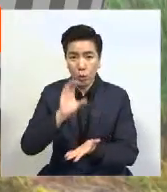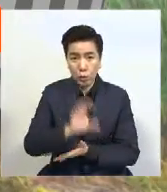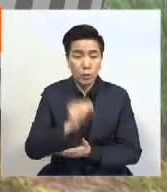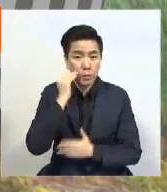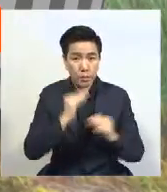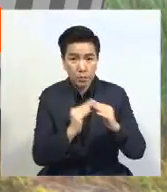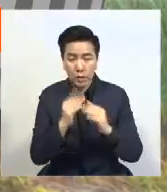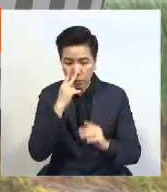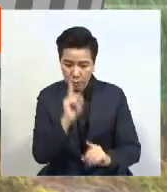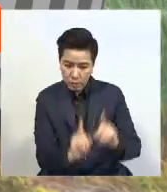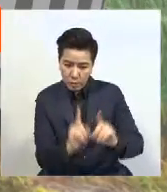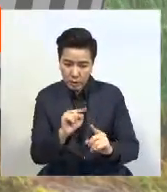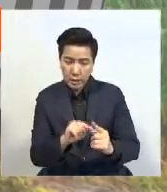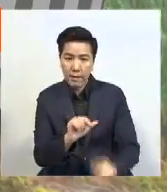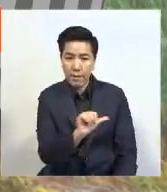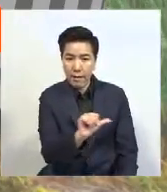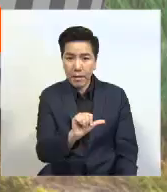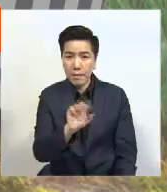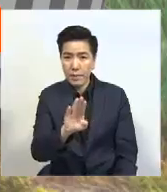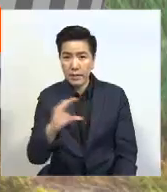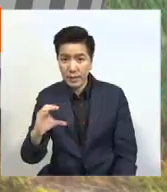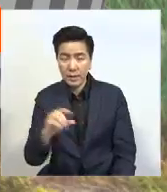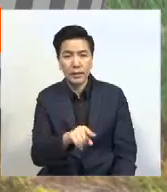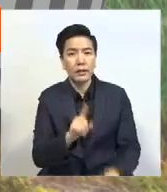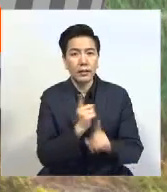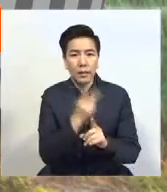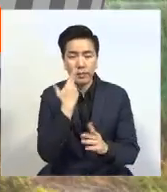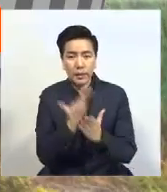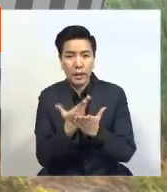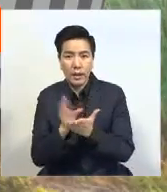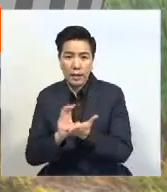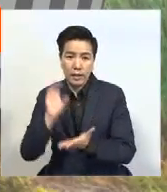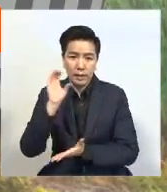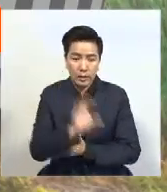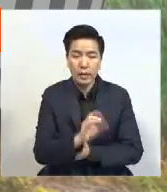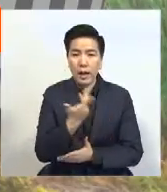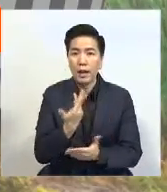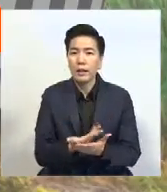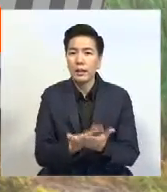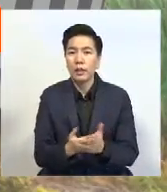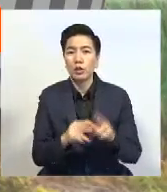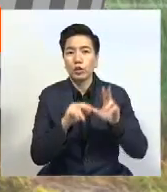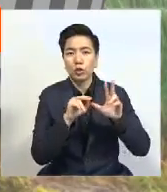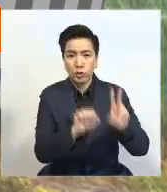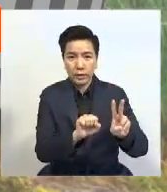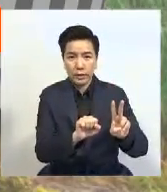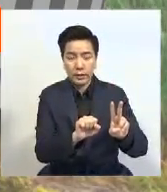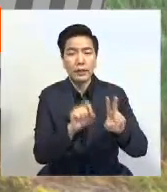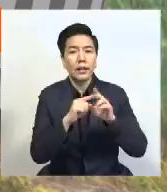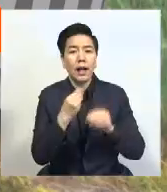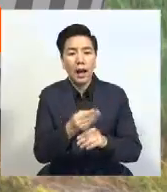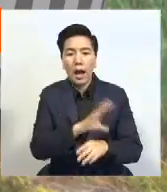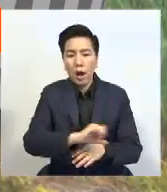านที่ได้รับการประเมินอยู่ในเกรด A B และ C จะได้รับเงินแห่งละไม่เกิน 200,000 บาทค่ะเพื่อเอาไปใ